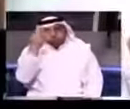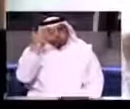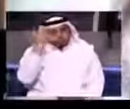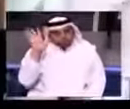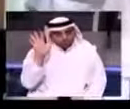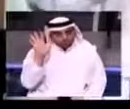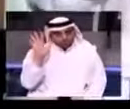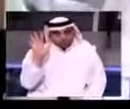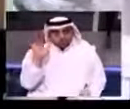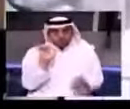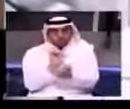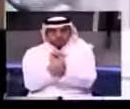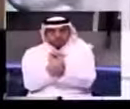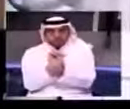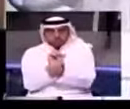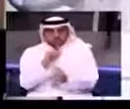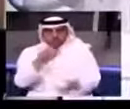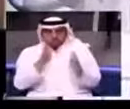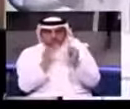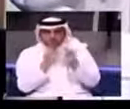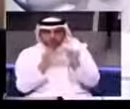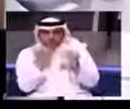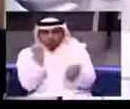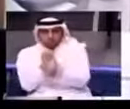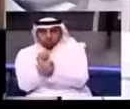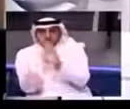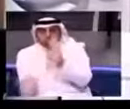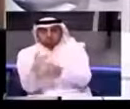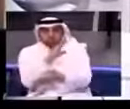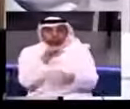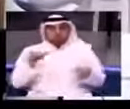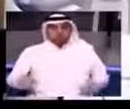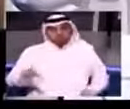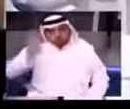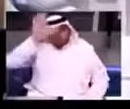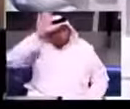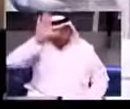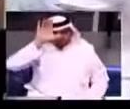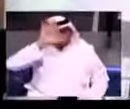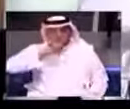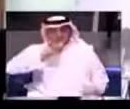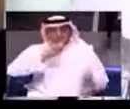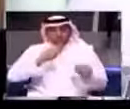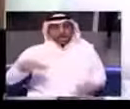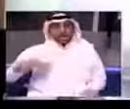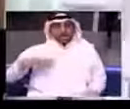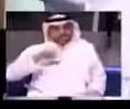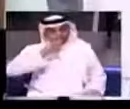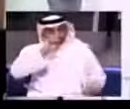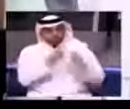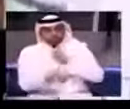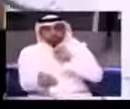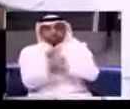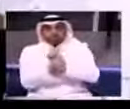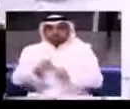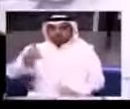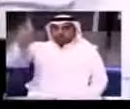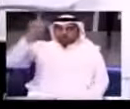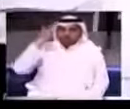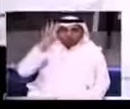واحد سجين الحين طلع ملك، محمد مرسي، واحد ملك ورئيس طلع سجين، المالك الملك هو